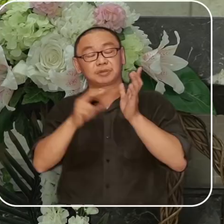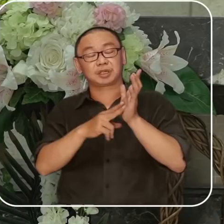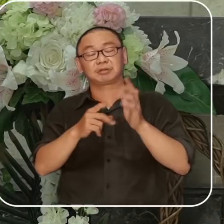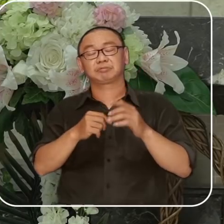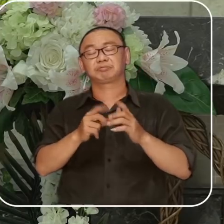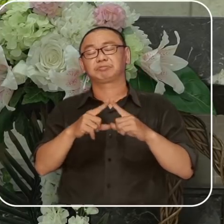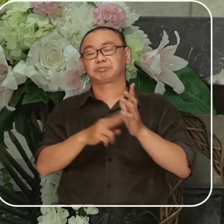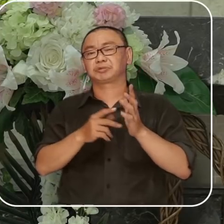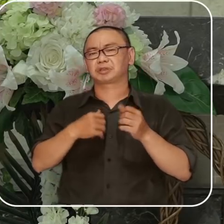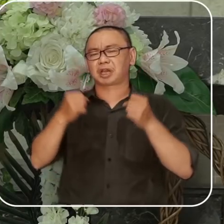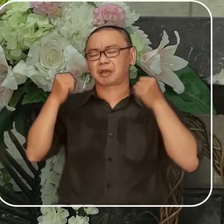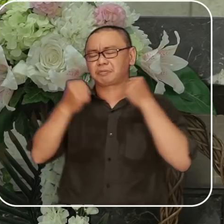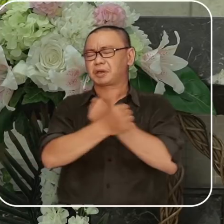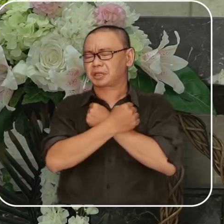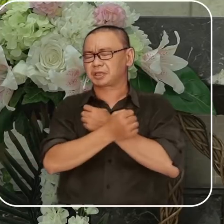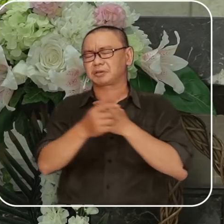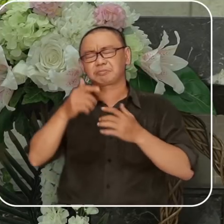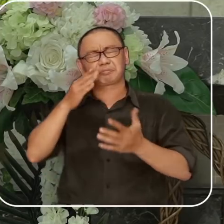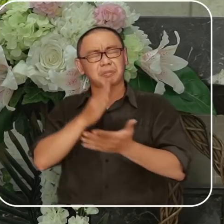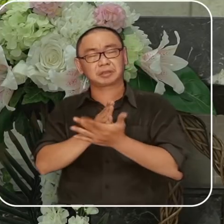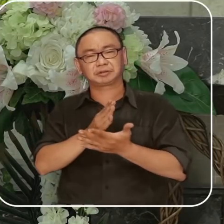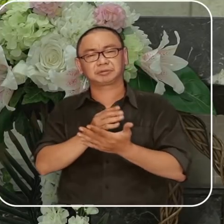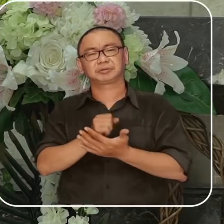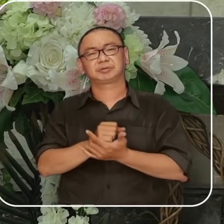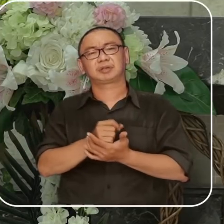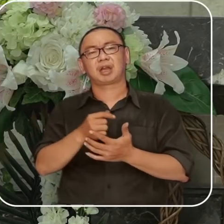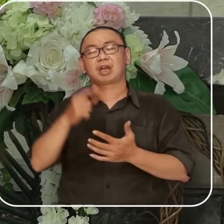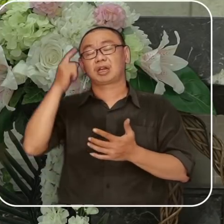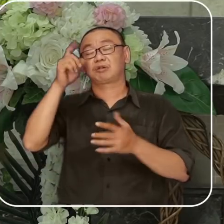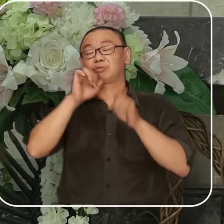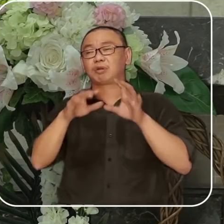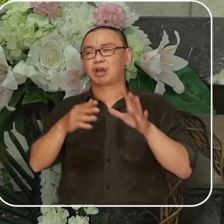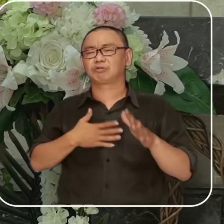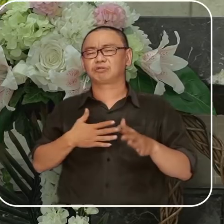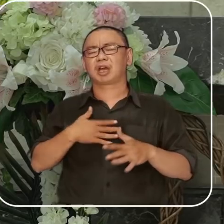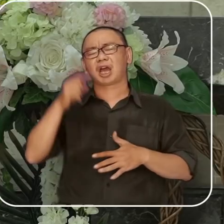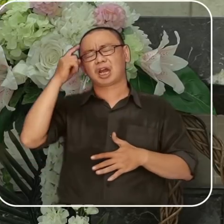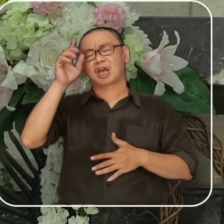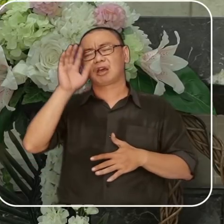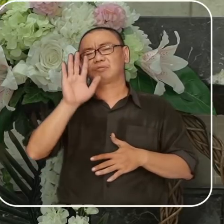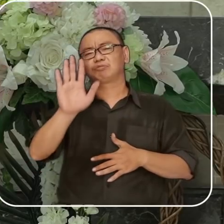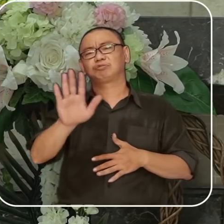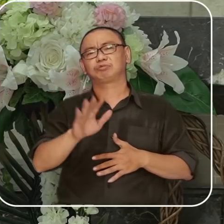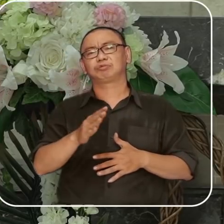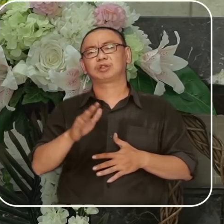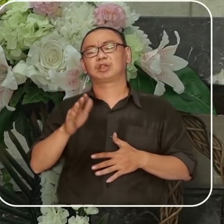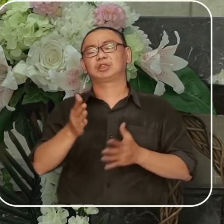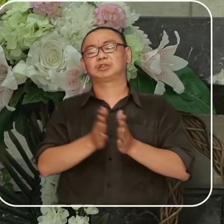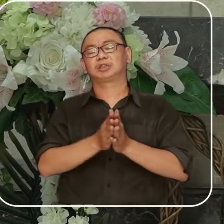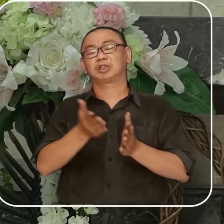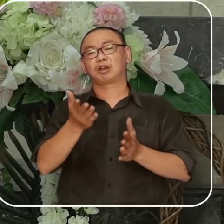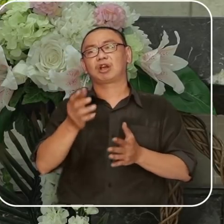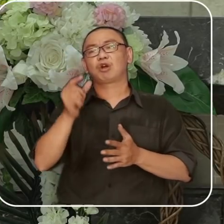yang pasti, di mana Allah berkata, akulah Allahmu dan engkaulah